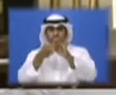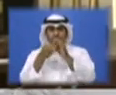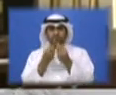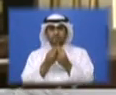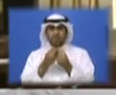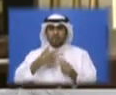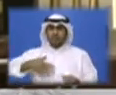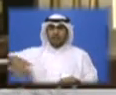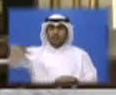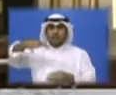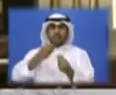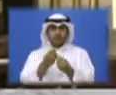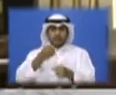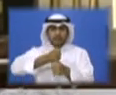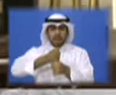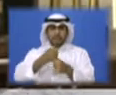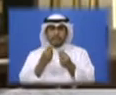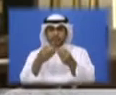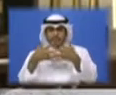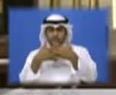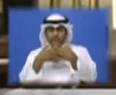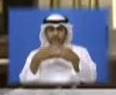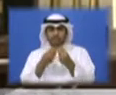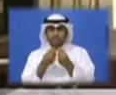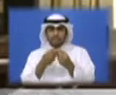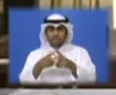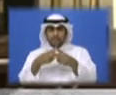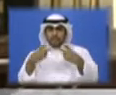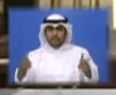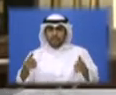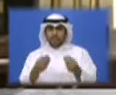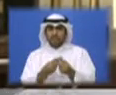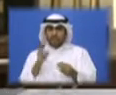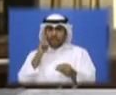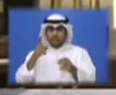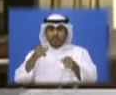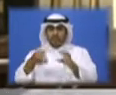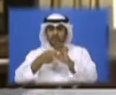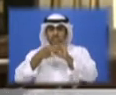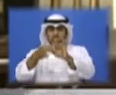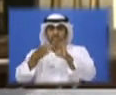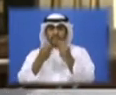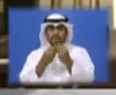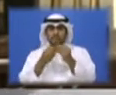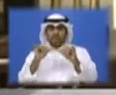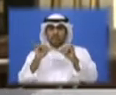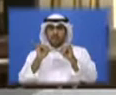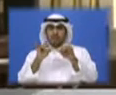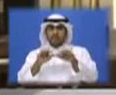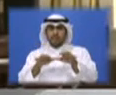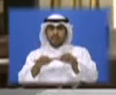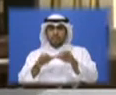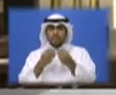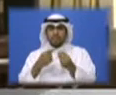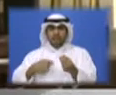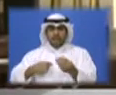أصحاب الأعمال والشركات، أن يكون دخول على الإدارة الربط الآلي والحصول على